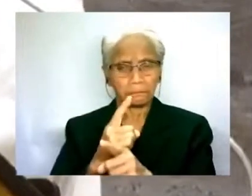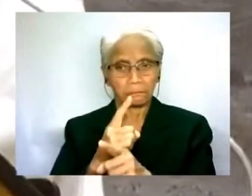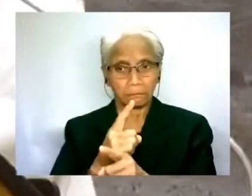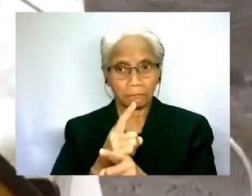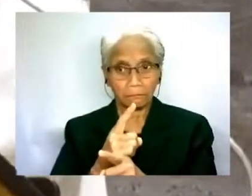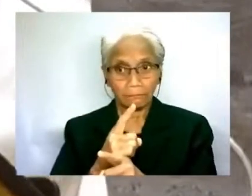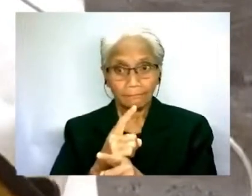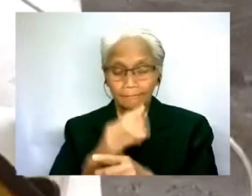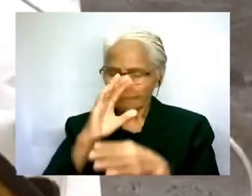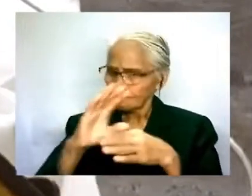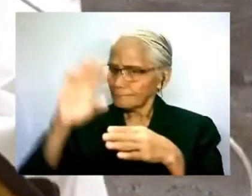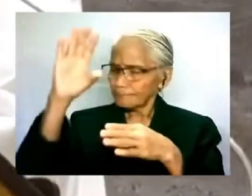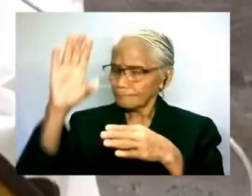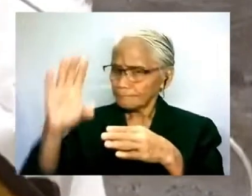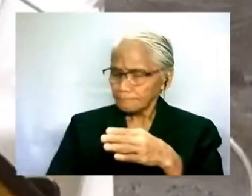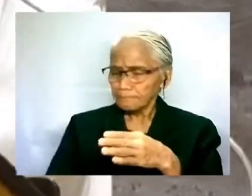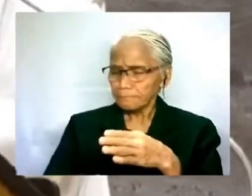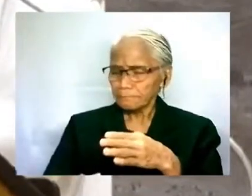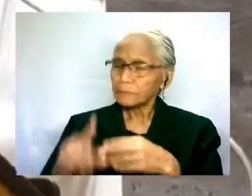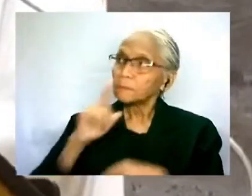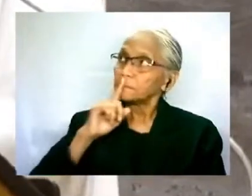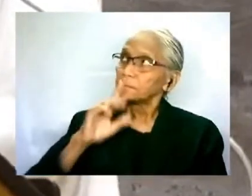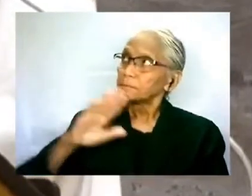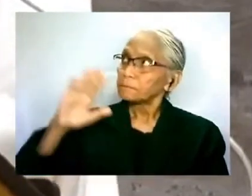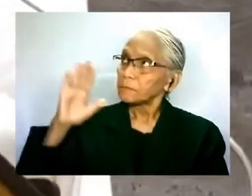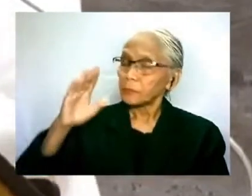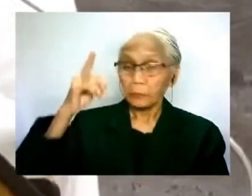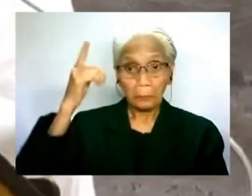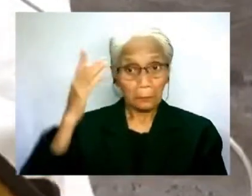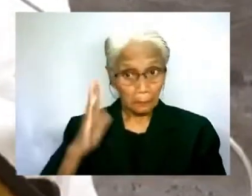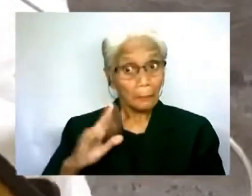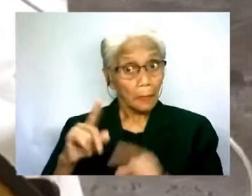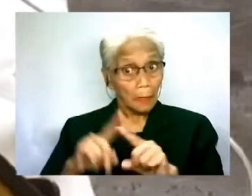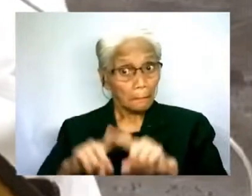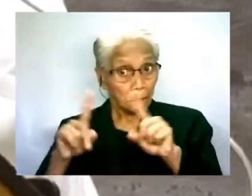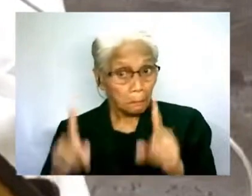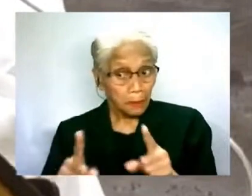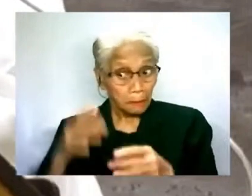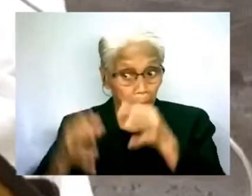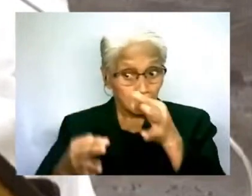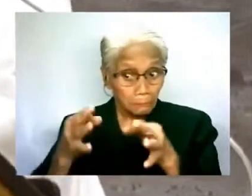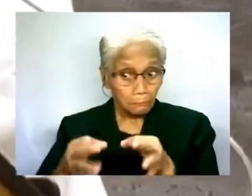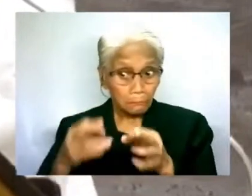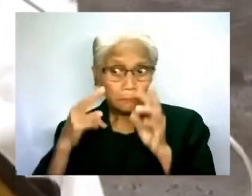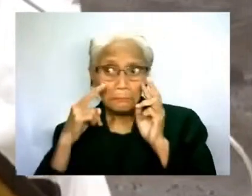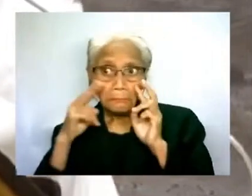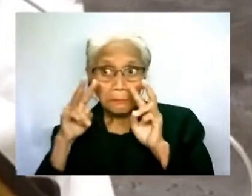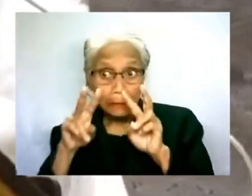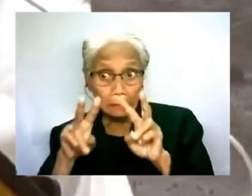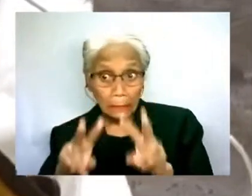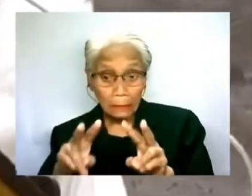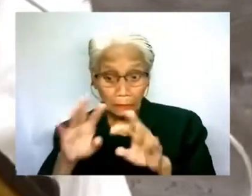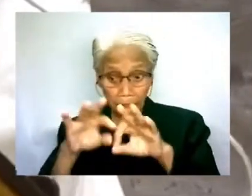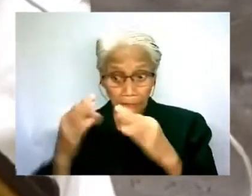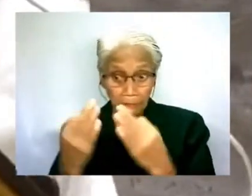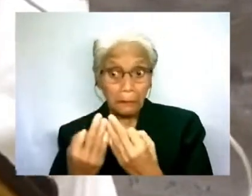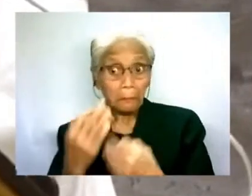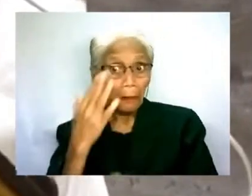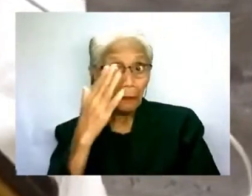katuparan ng pangako ng Diyos, pero kung titingnan natin ang family tree ni Jesus,